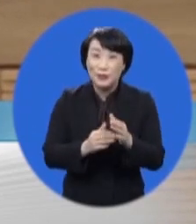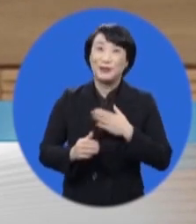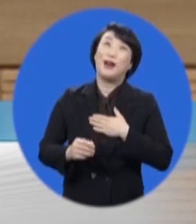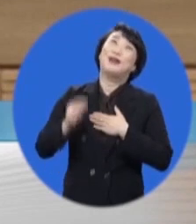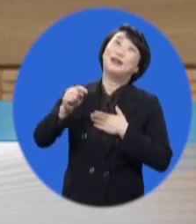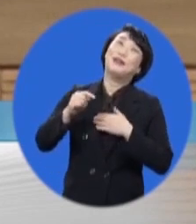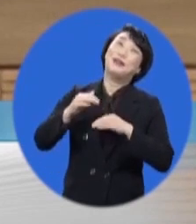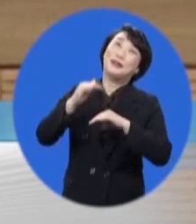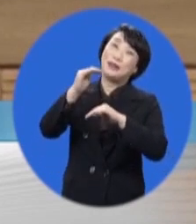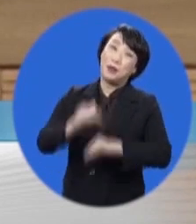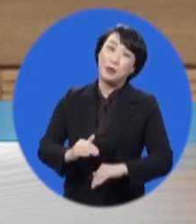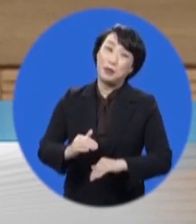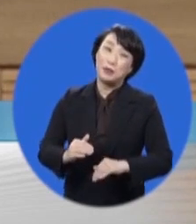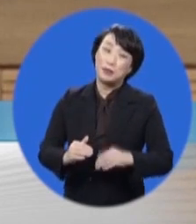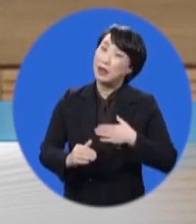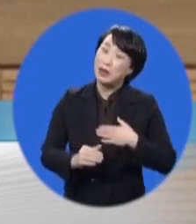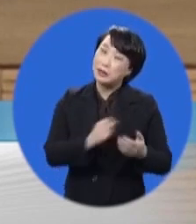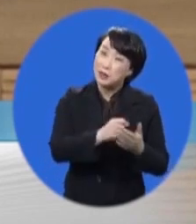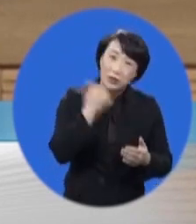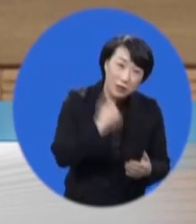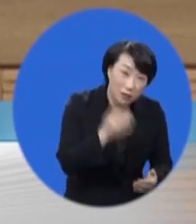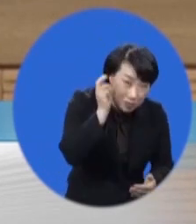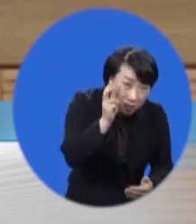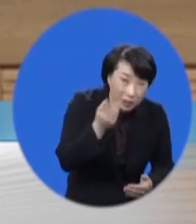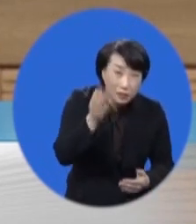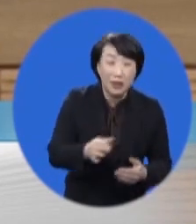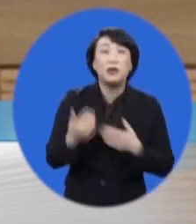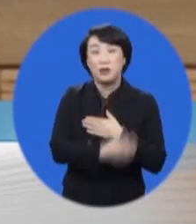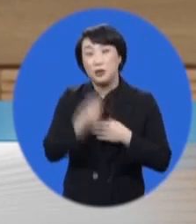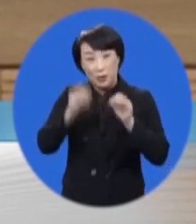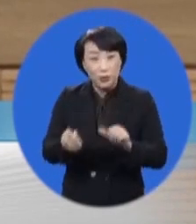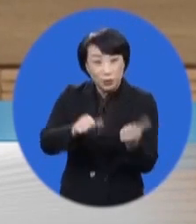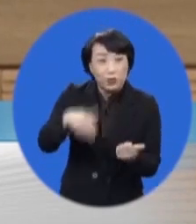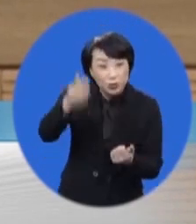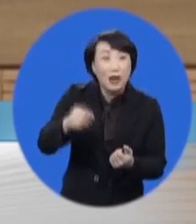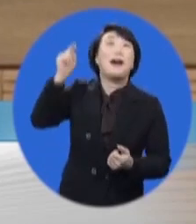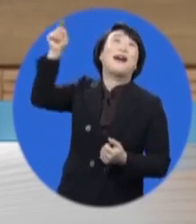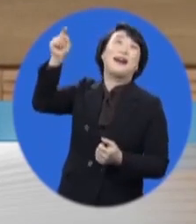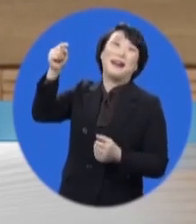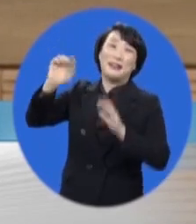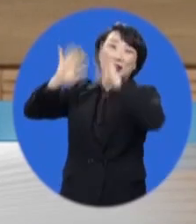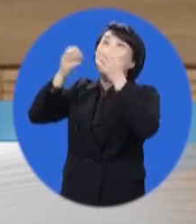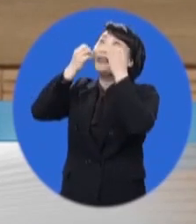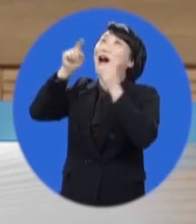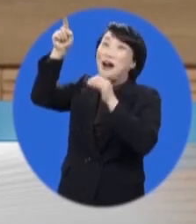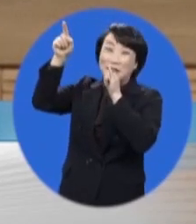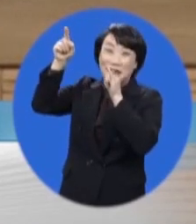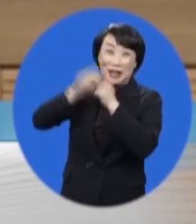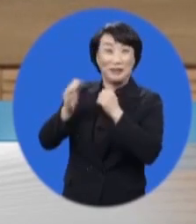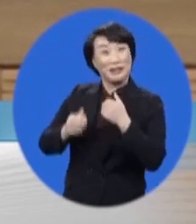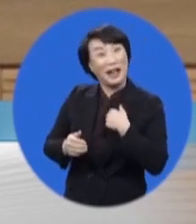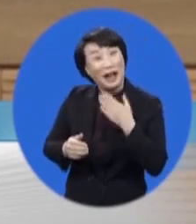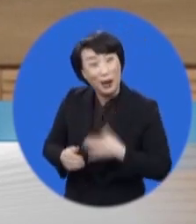그런 내용의 글을 쓸 수가 없어요. 그러나 육신이 끝난 다음에 다음 위대한 세계가 내 눈앞에 있기